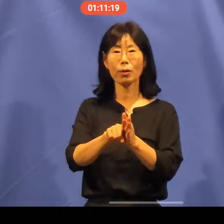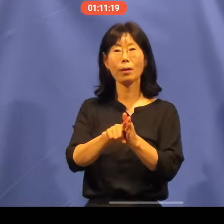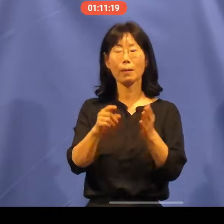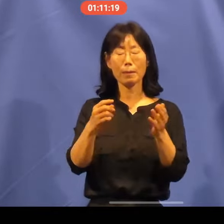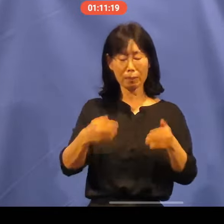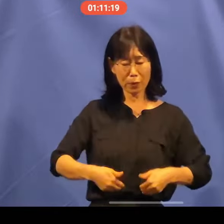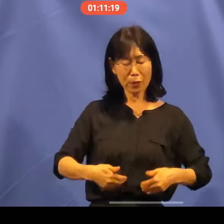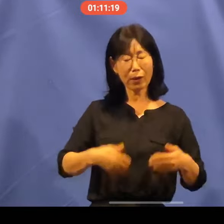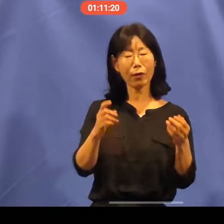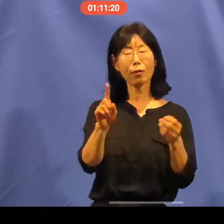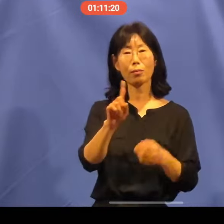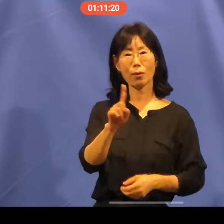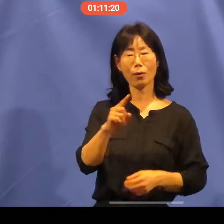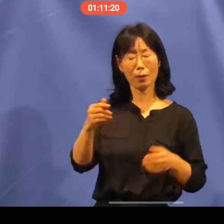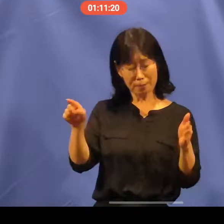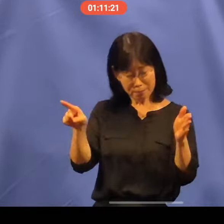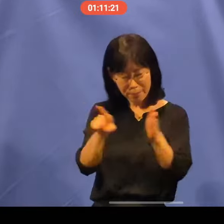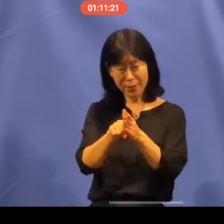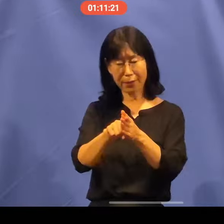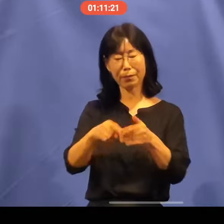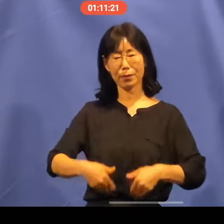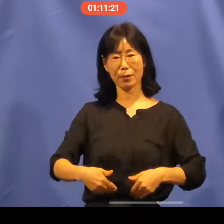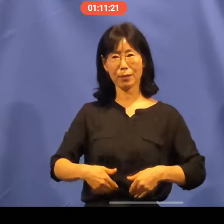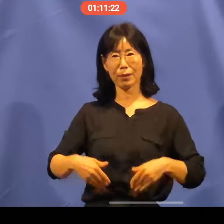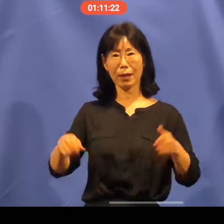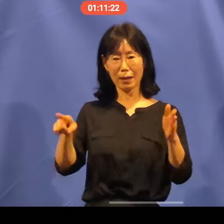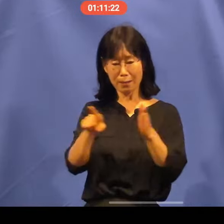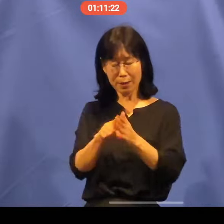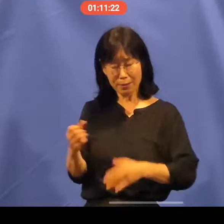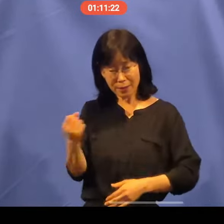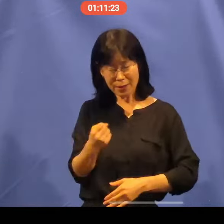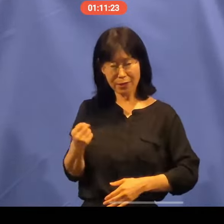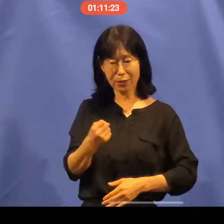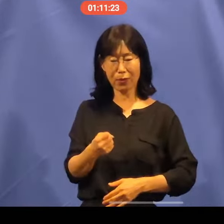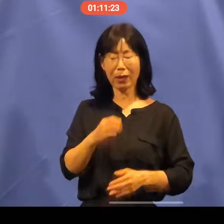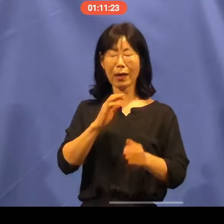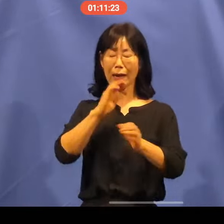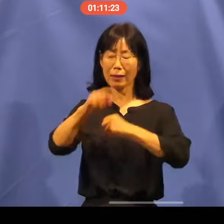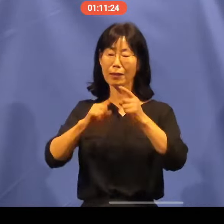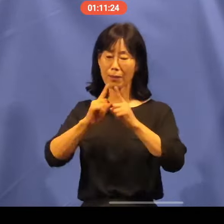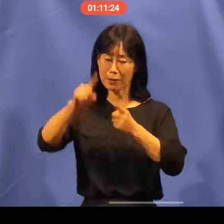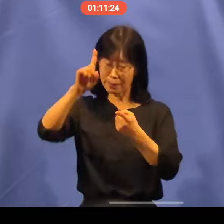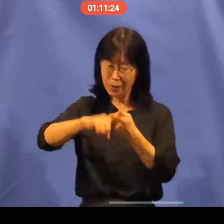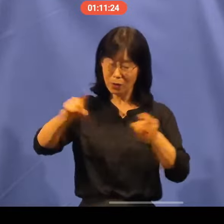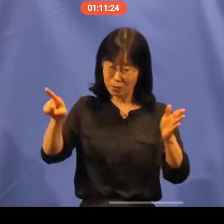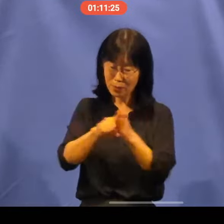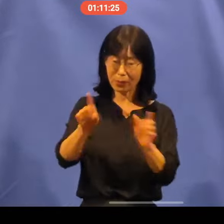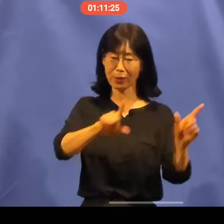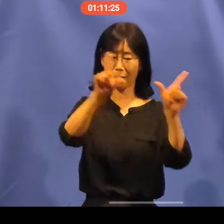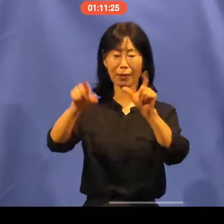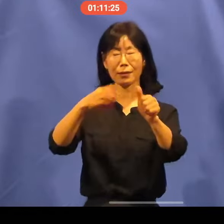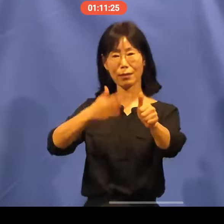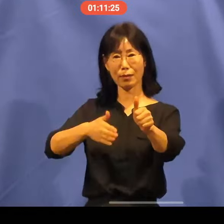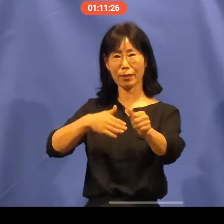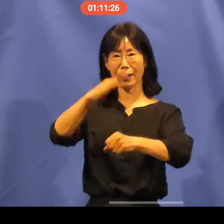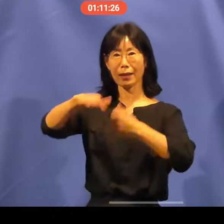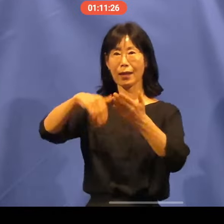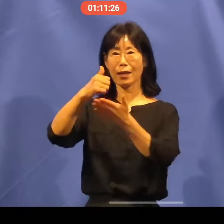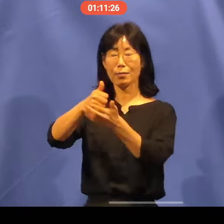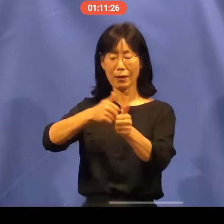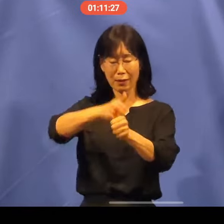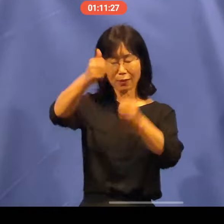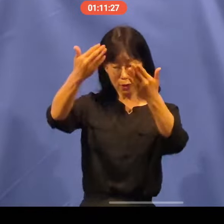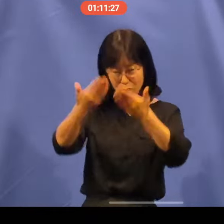하나님을 전적으로 믿어드리게 하여 주시옵소서. 말씀을 말씀으로 믿게 하여 주시옵소서. 그러면 하나님이 우리를 승리케 하실